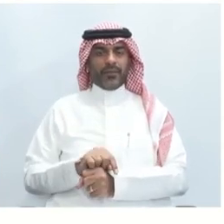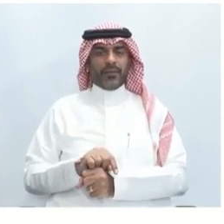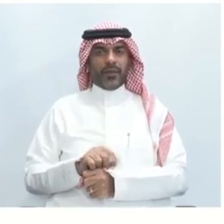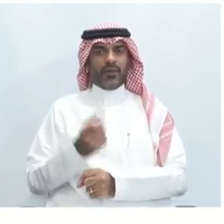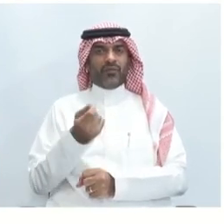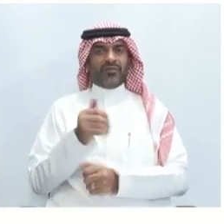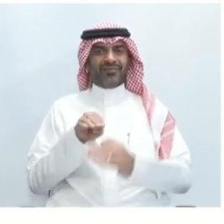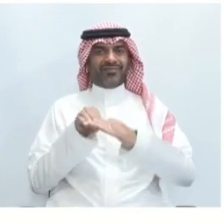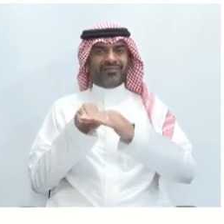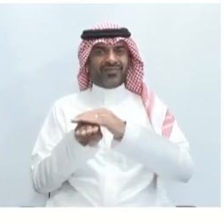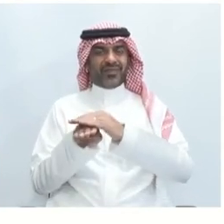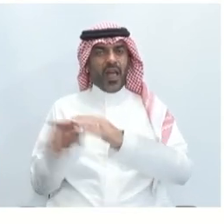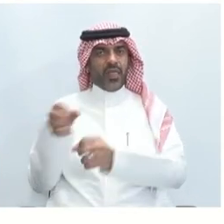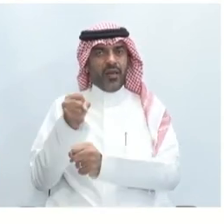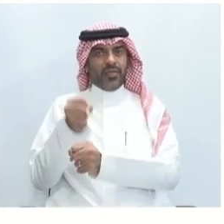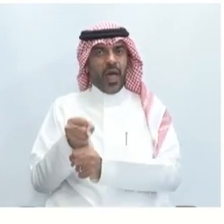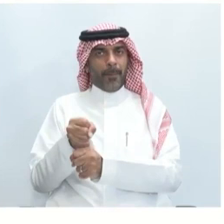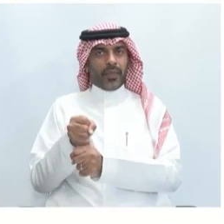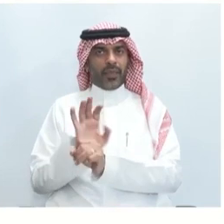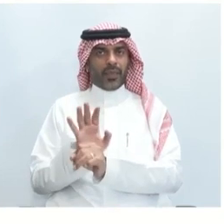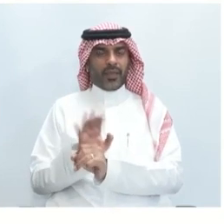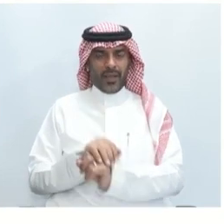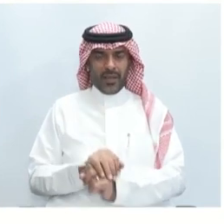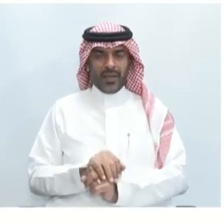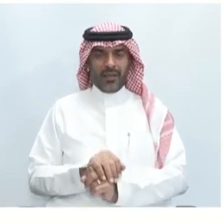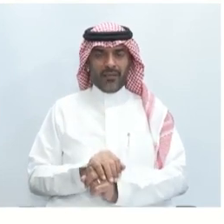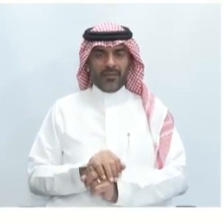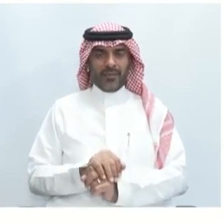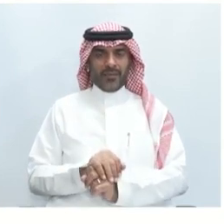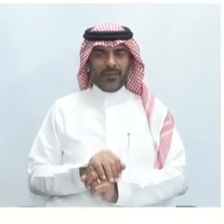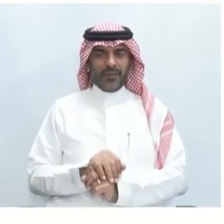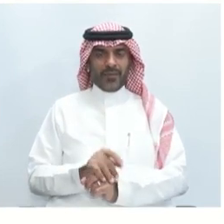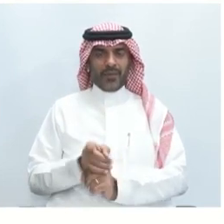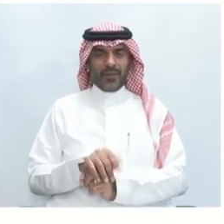احسنتم اجهزه الصراف تعتبر روبوت ثابت ايضا